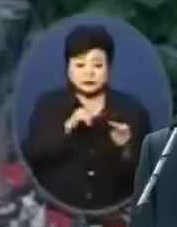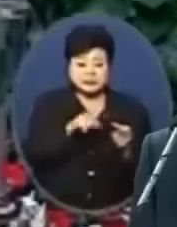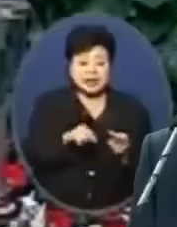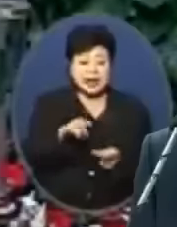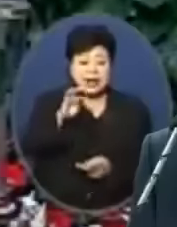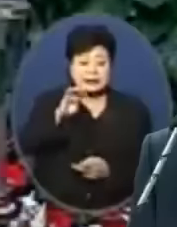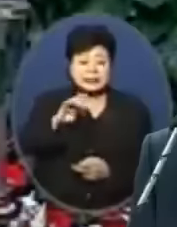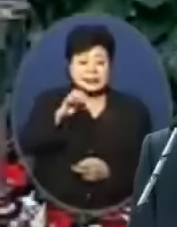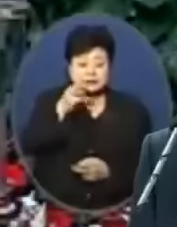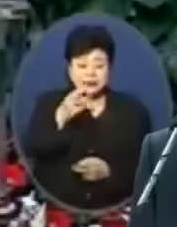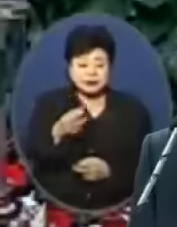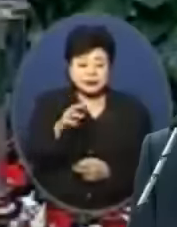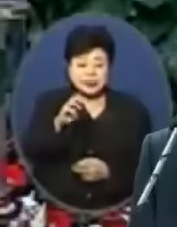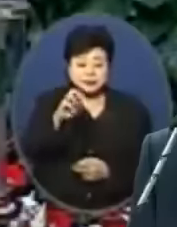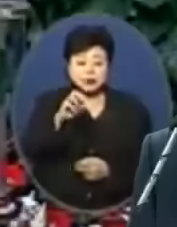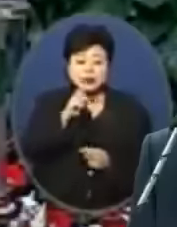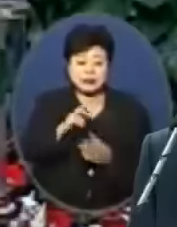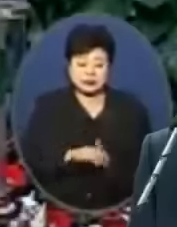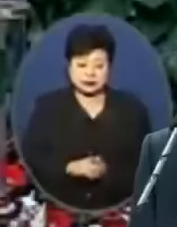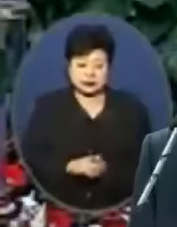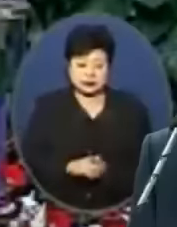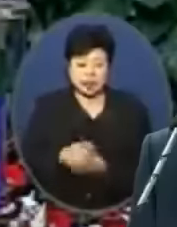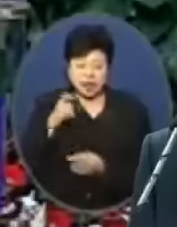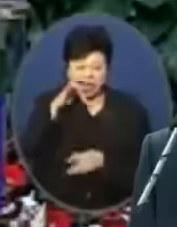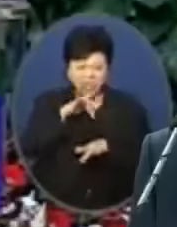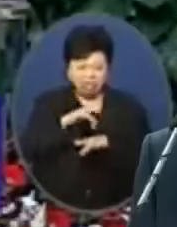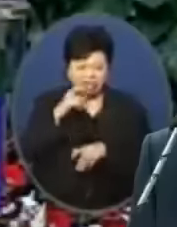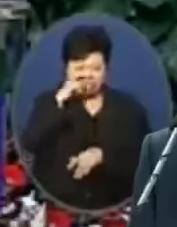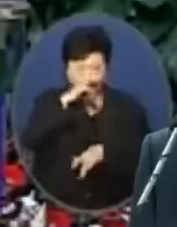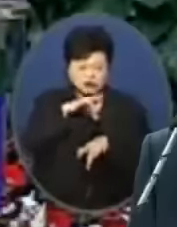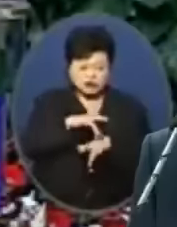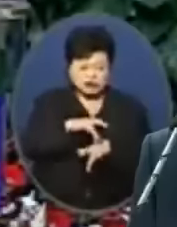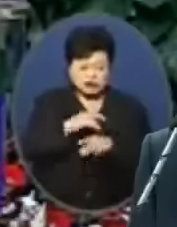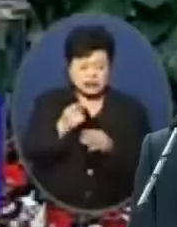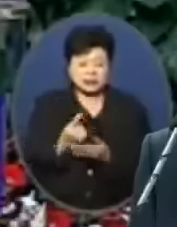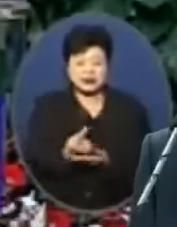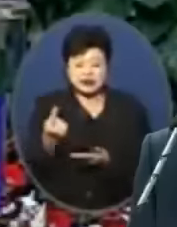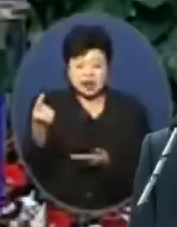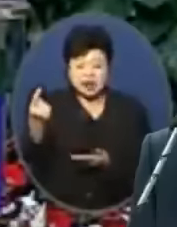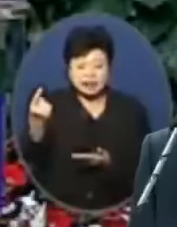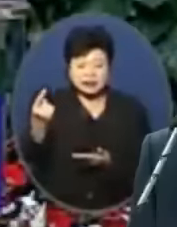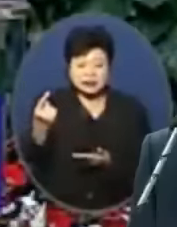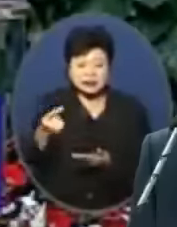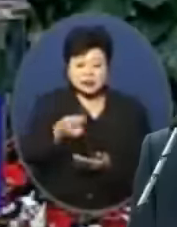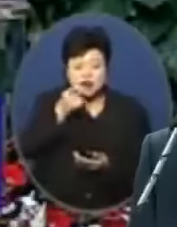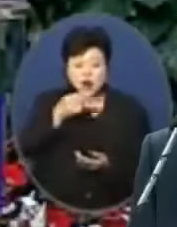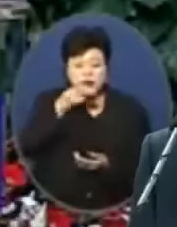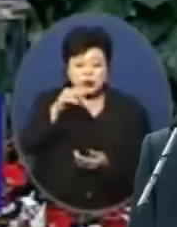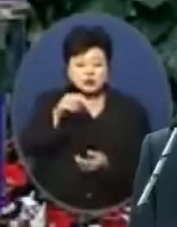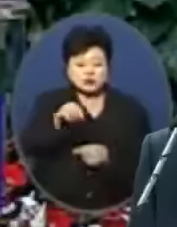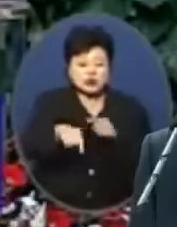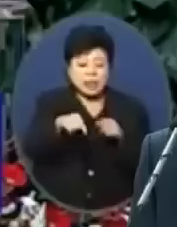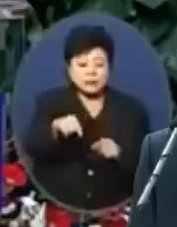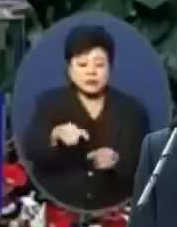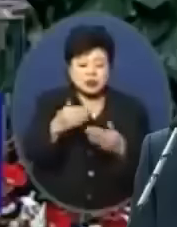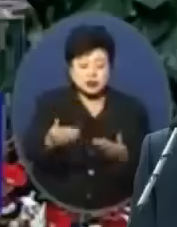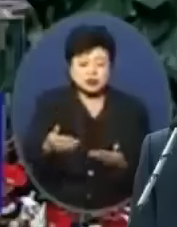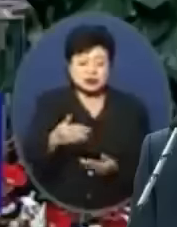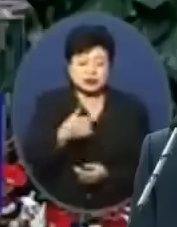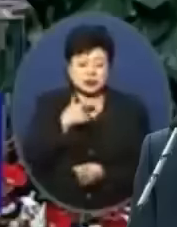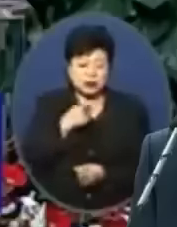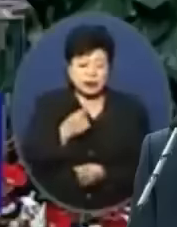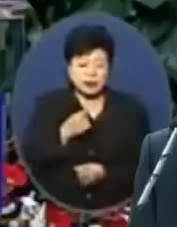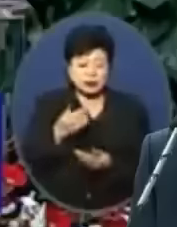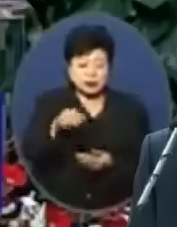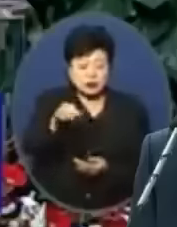43절로 45절에 하셨습니다. 더러운 귀신이 사람에게서 나갔을 때 물 없는 곳으로 다니며 쉬기를